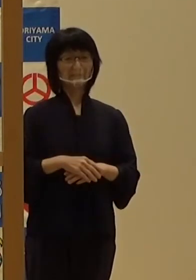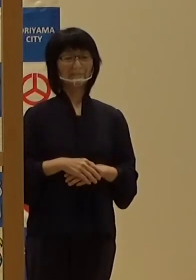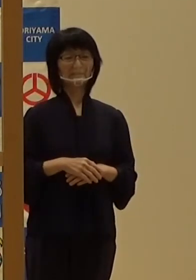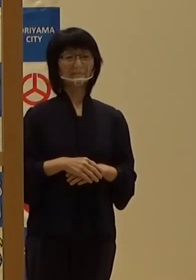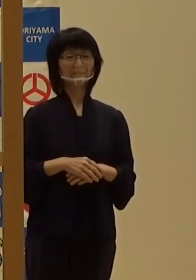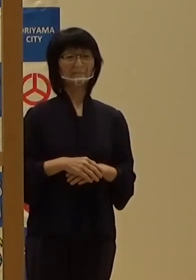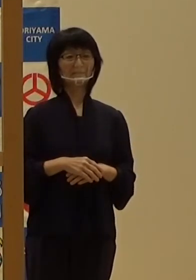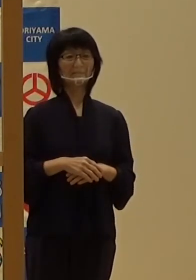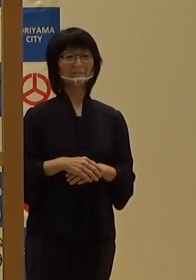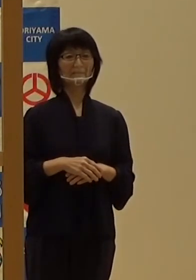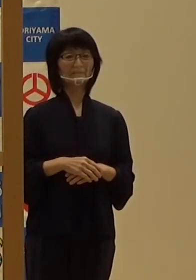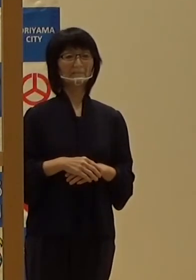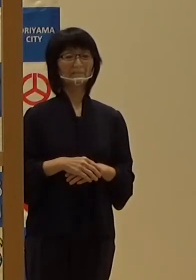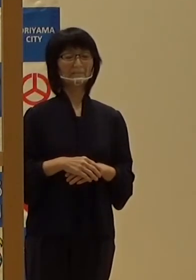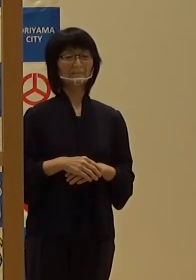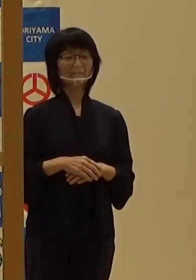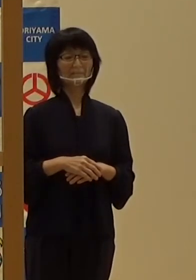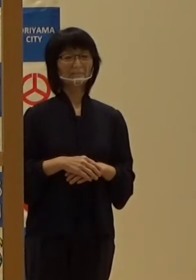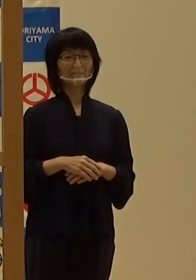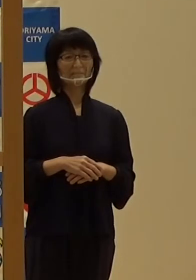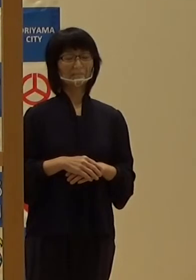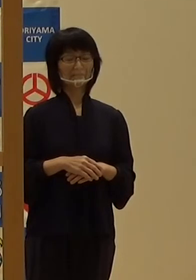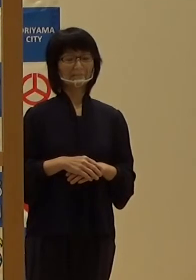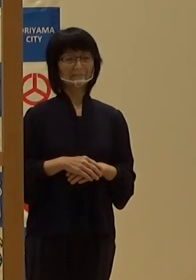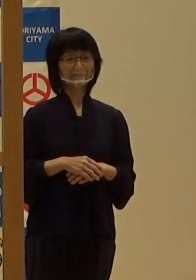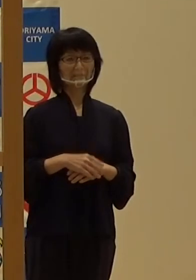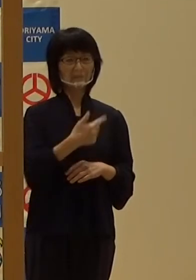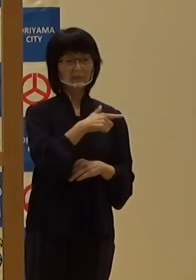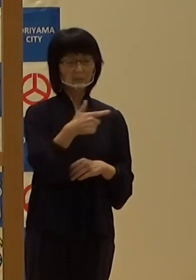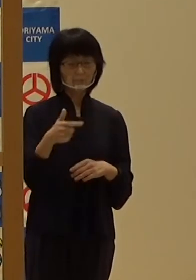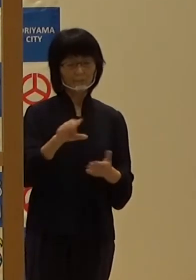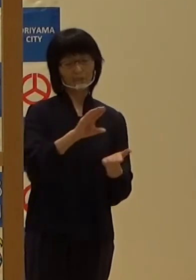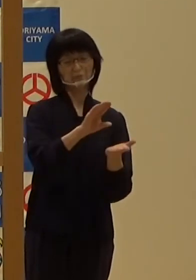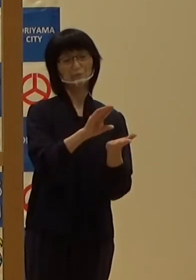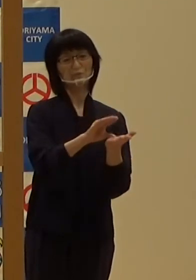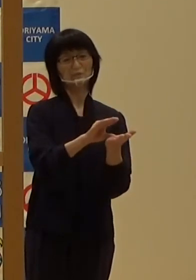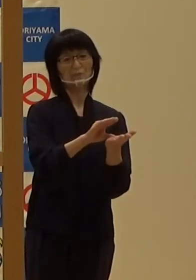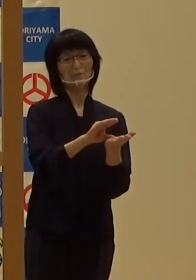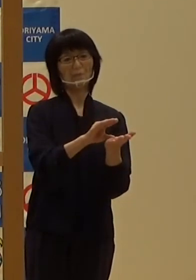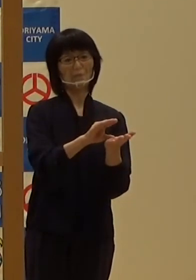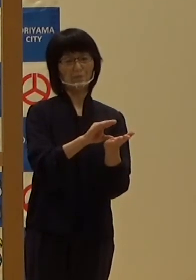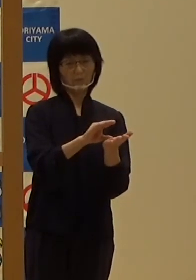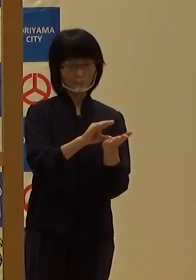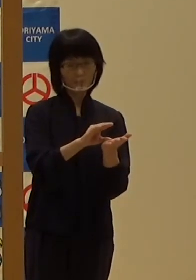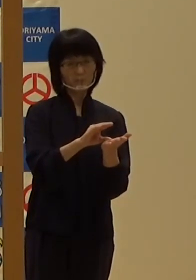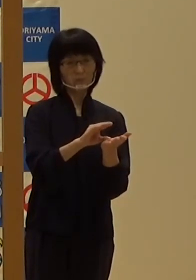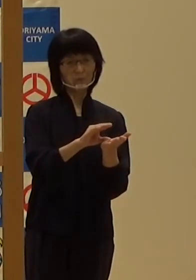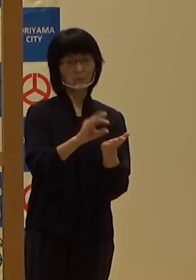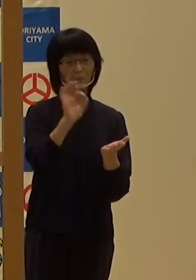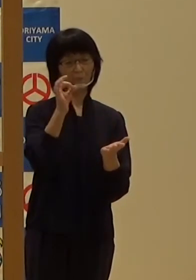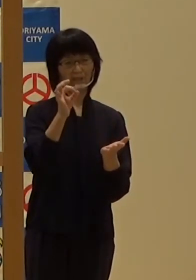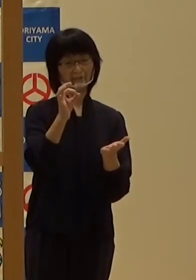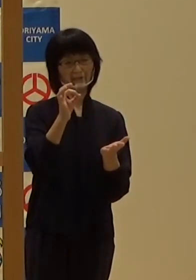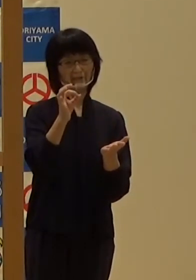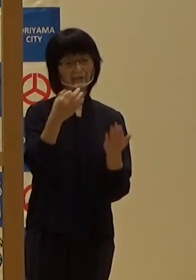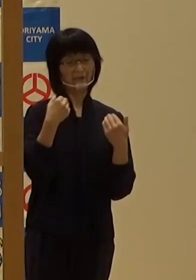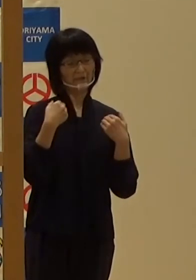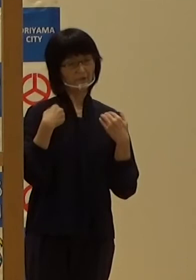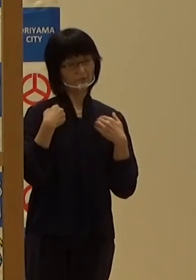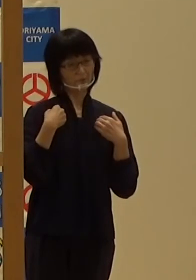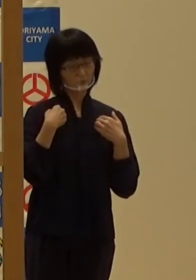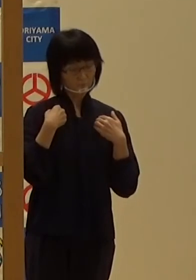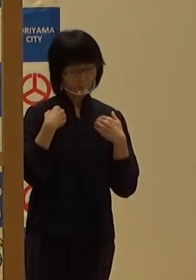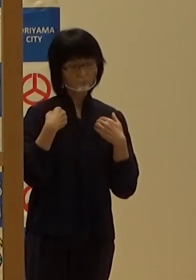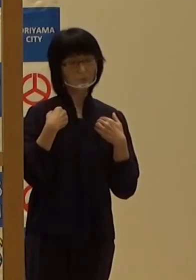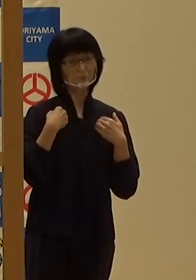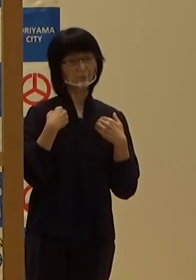はい、ですね、いろいろですね、駐車場を有料化したりそういうものとかですね委託